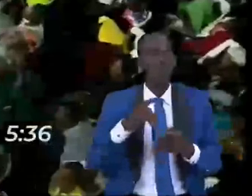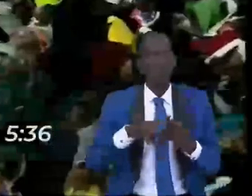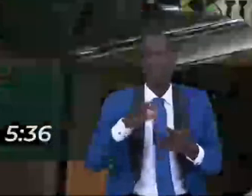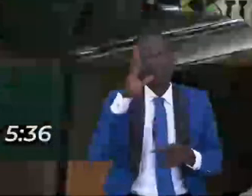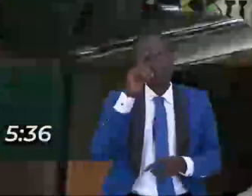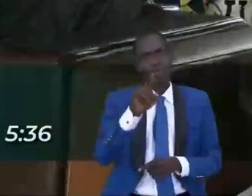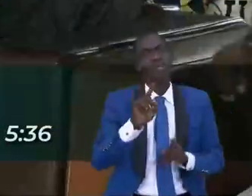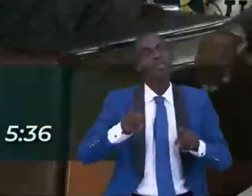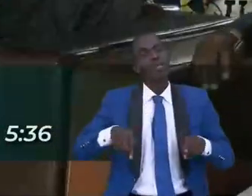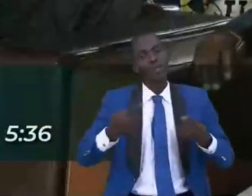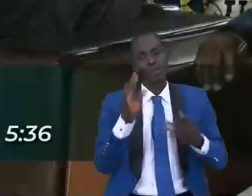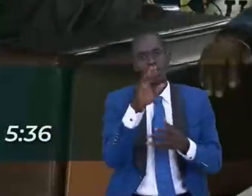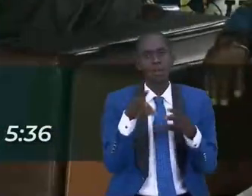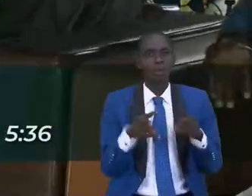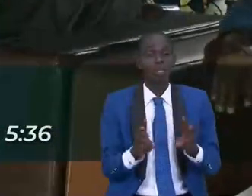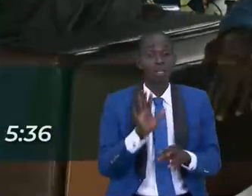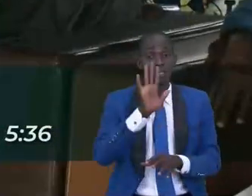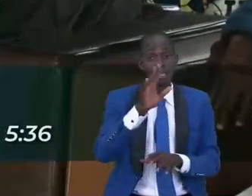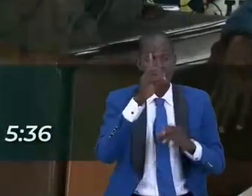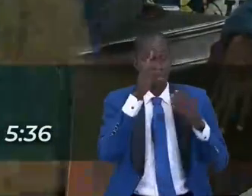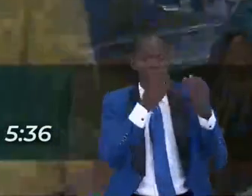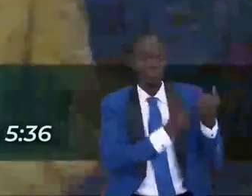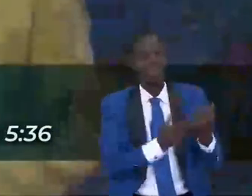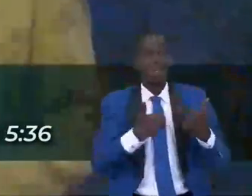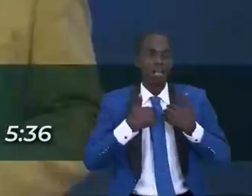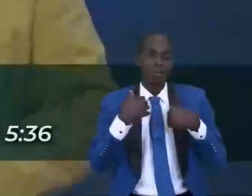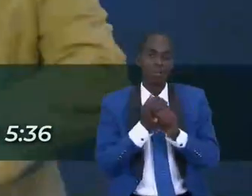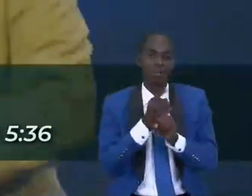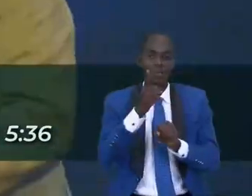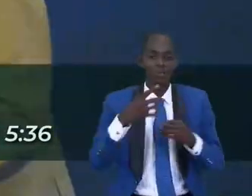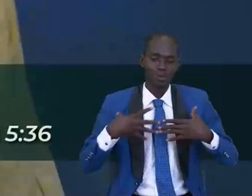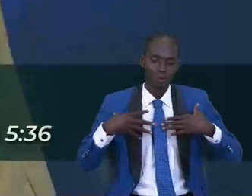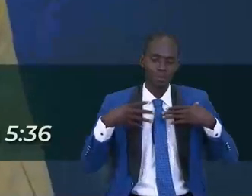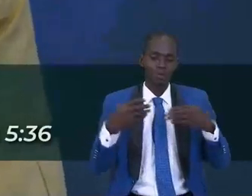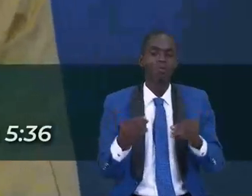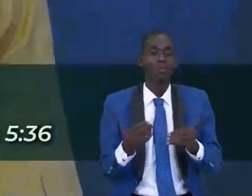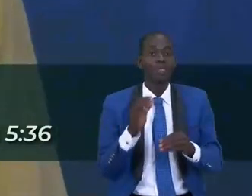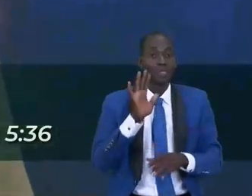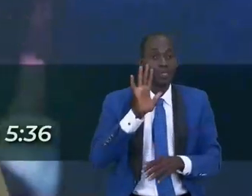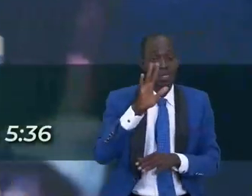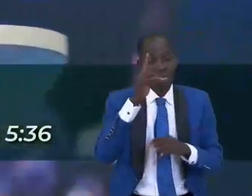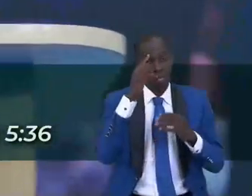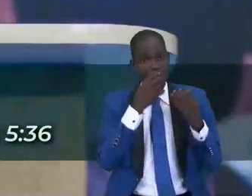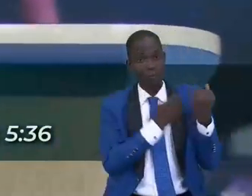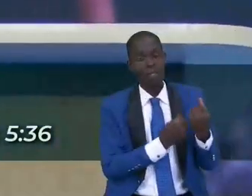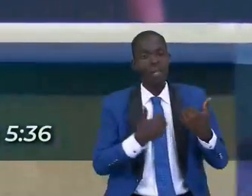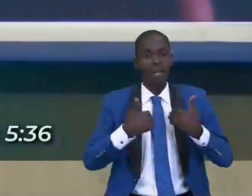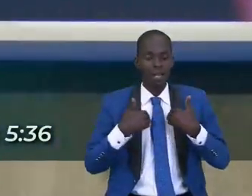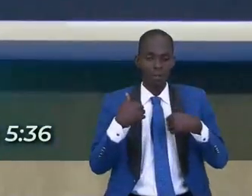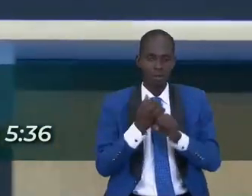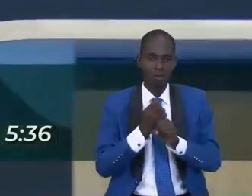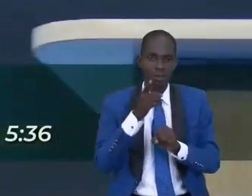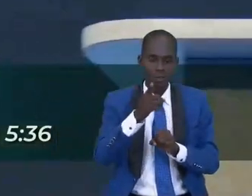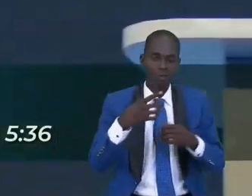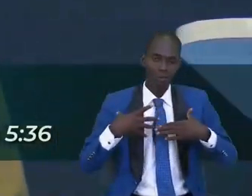va, ta foi t'a sauvé. Ta foi t'a sauvé.